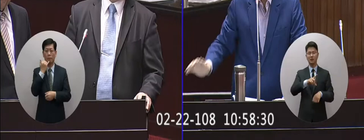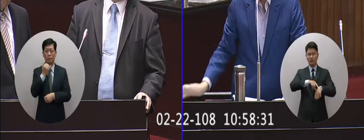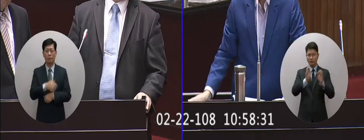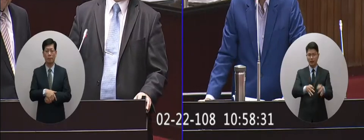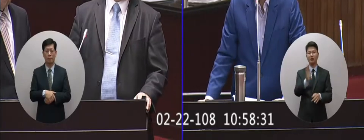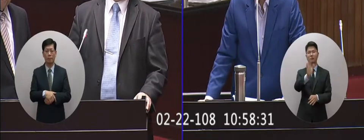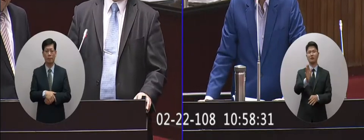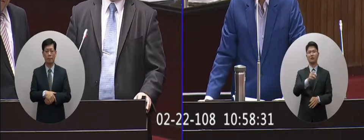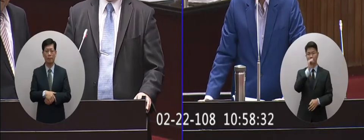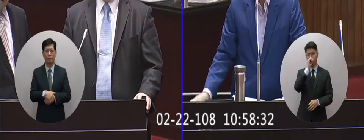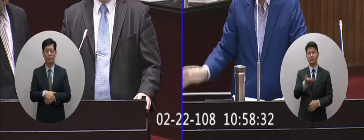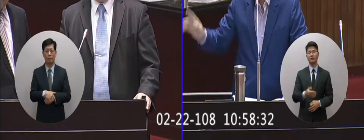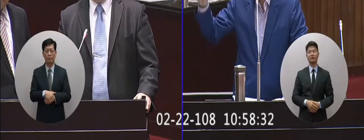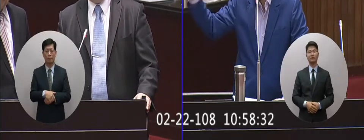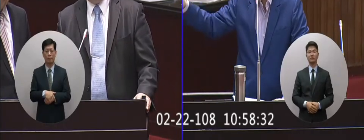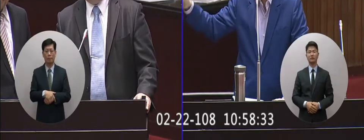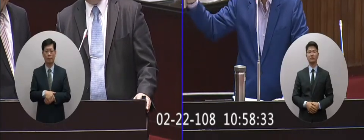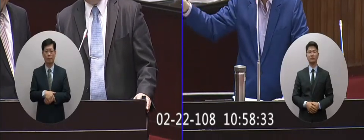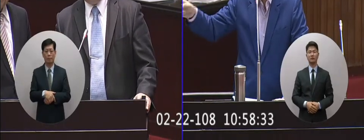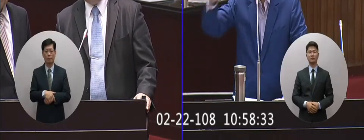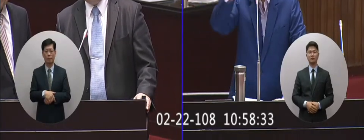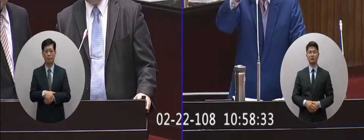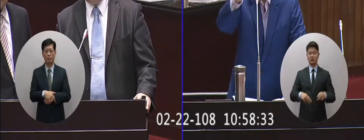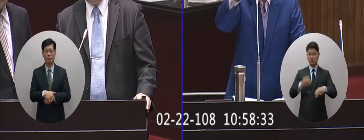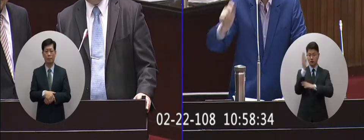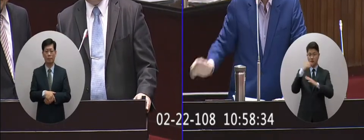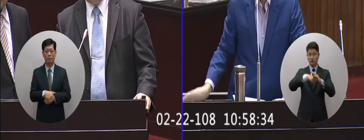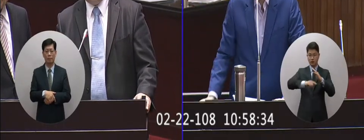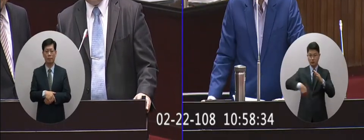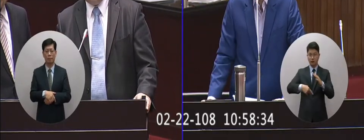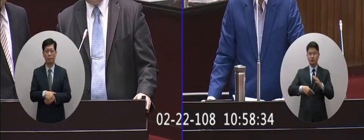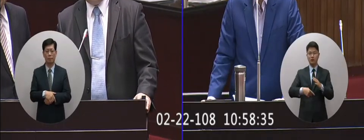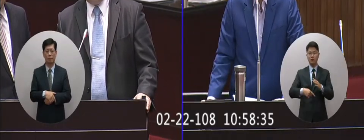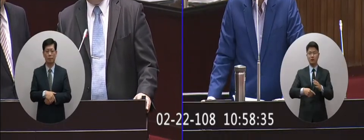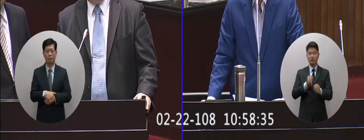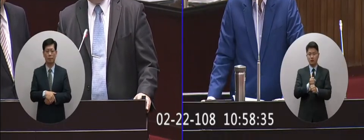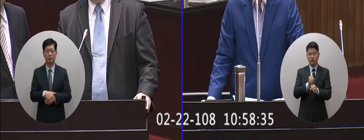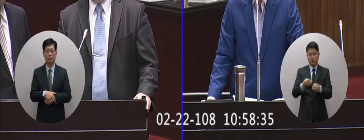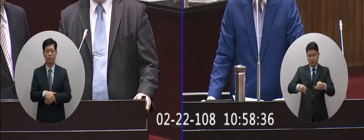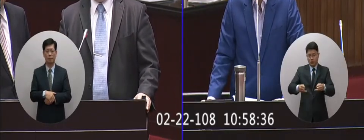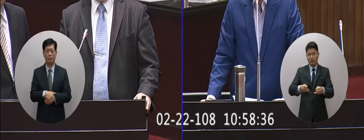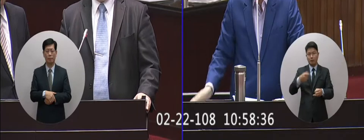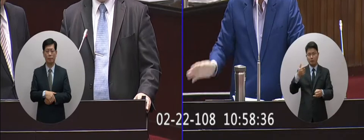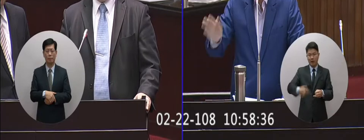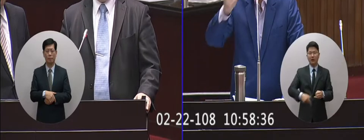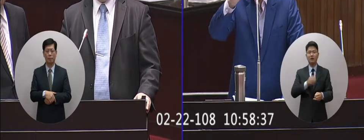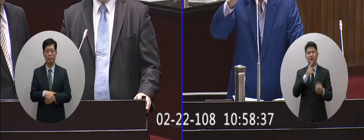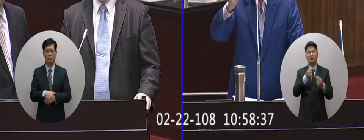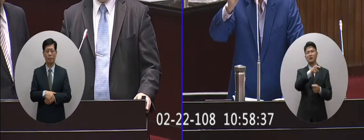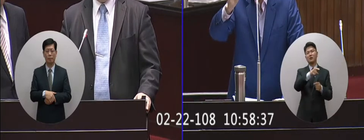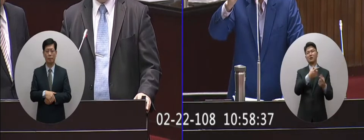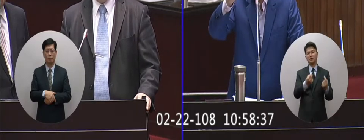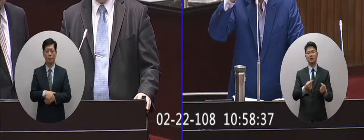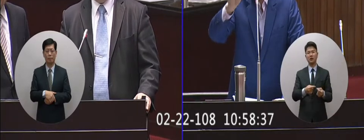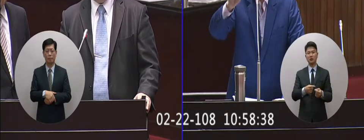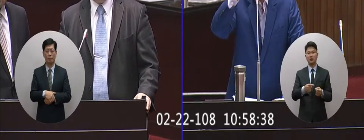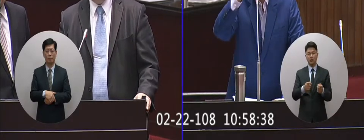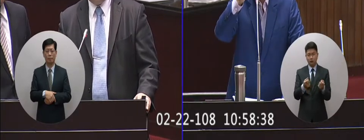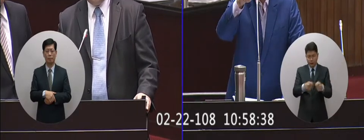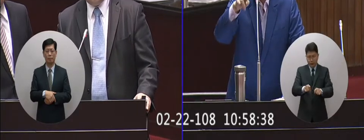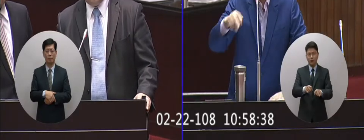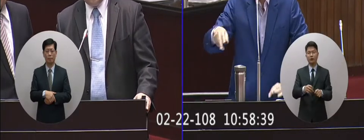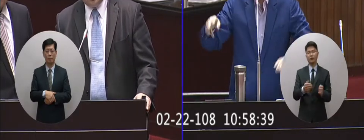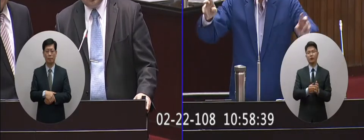的时间，好不好？我们的行政院的绩效就是像类似像你这样子被浪费掉了。长话短说，是